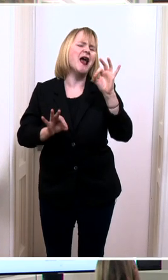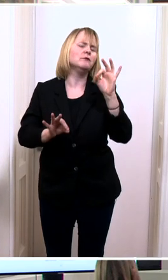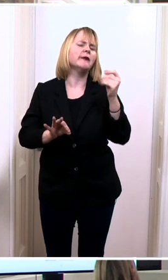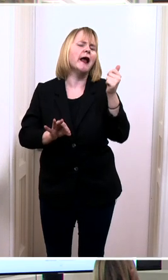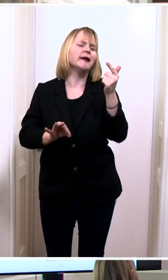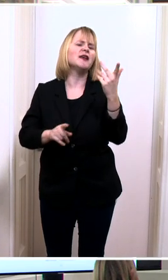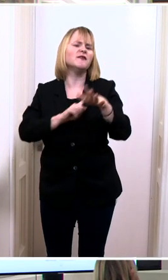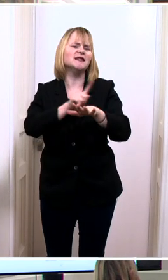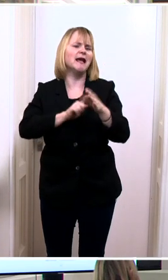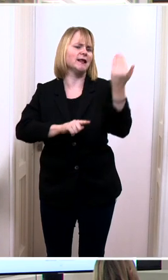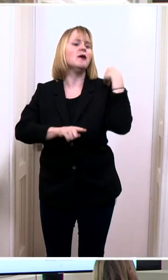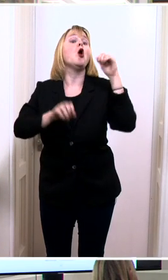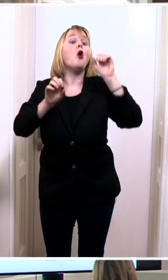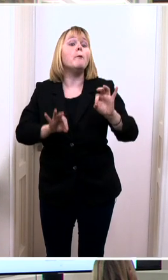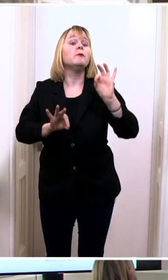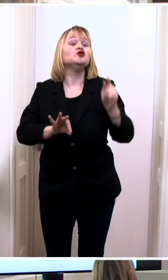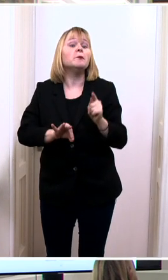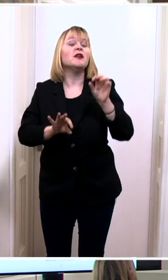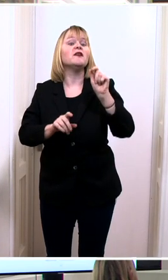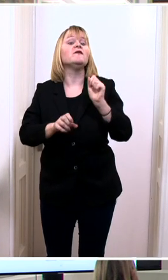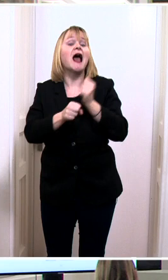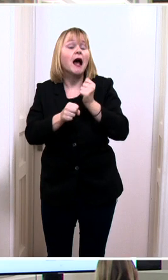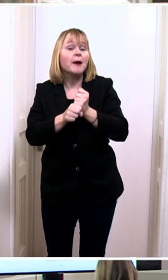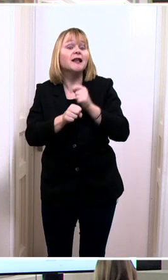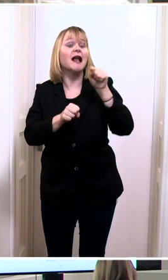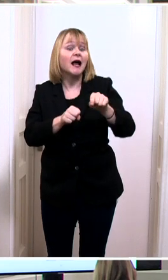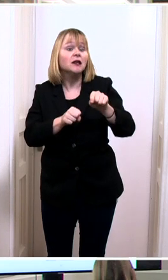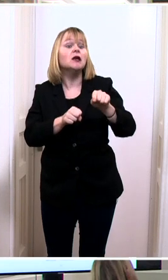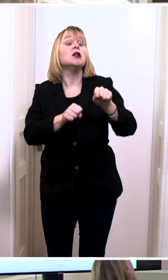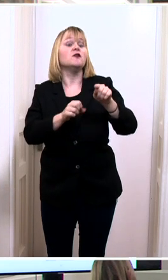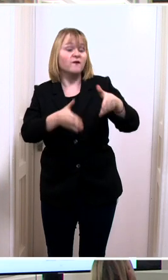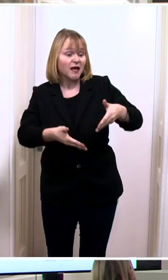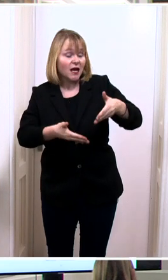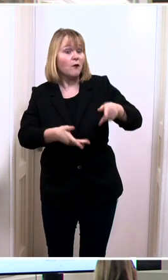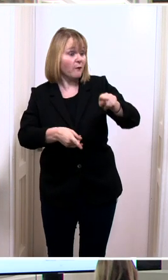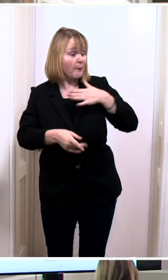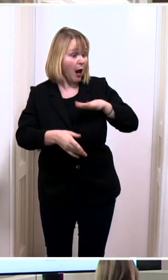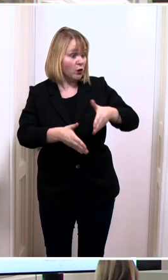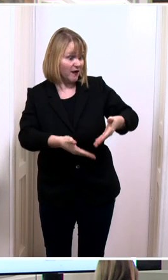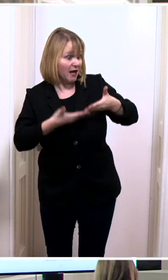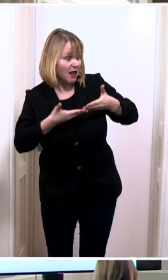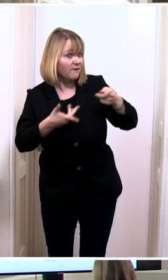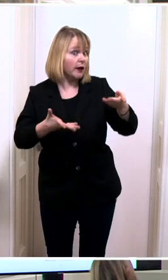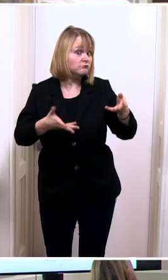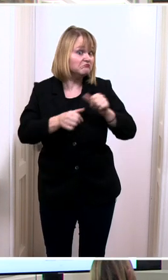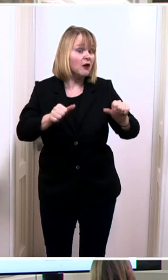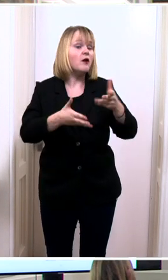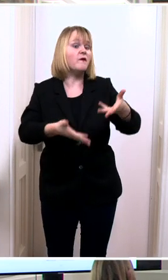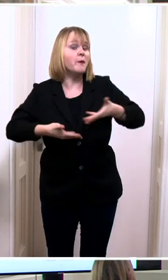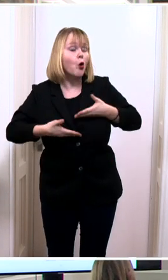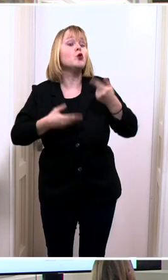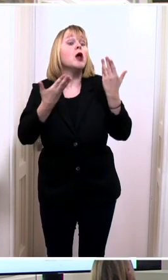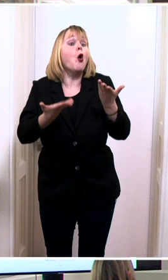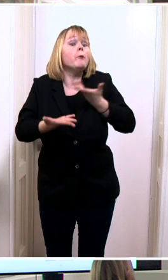ob auch Arbeiter auf Abruf Hilfe bekommen. Und da wollte ich fragen, ob es da mittlerweile eine Lösung gibt und wie viele davon